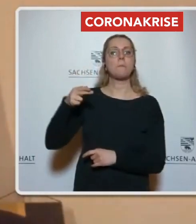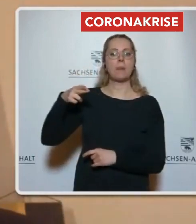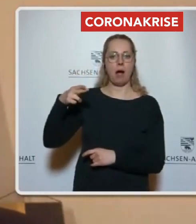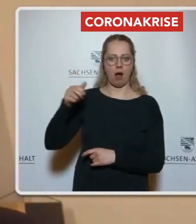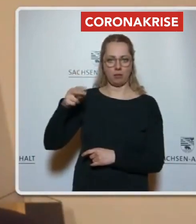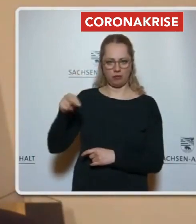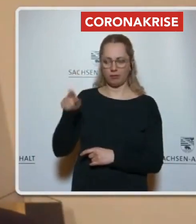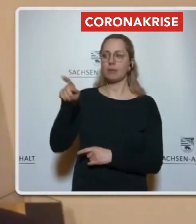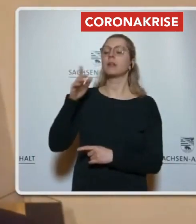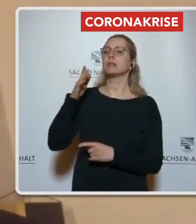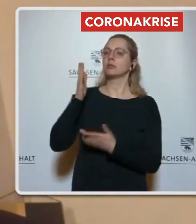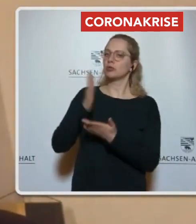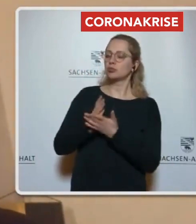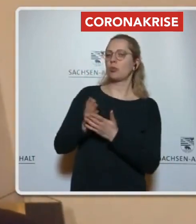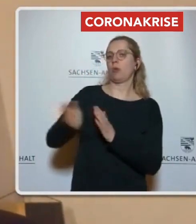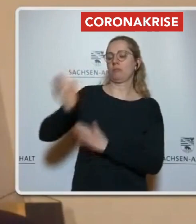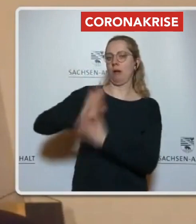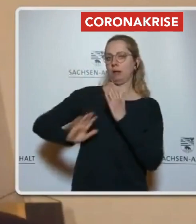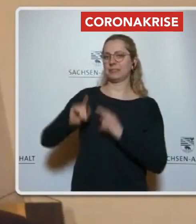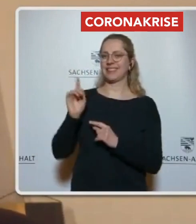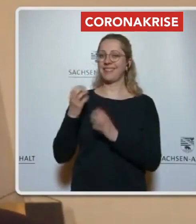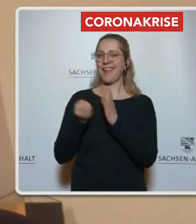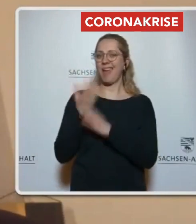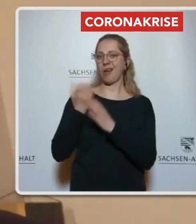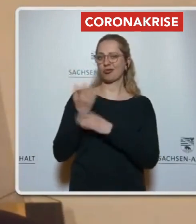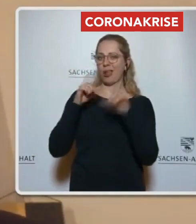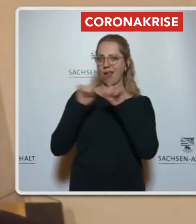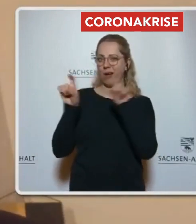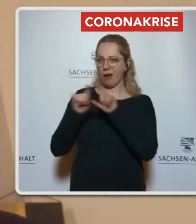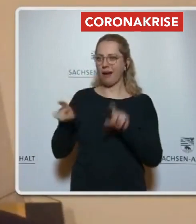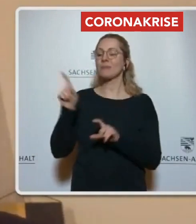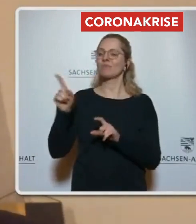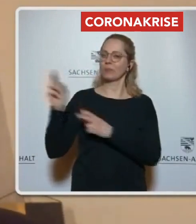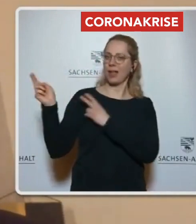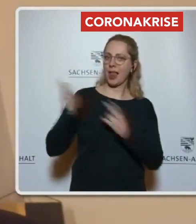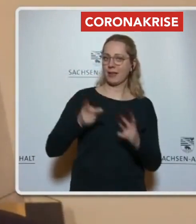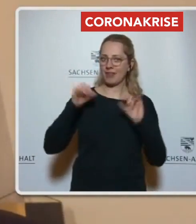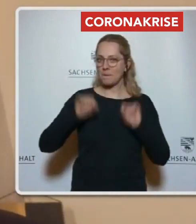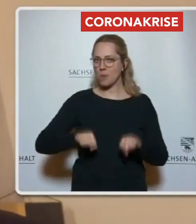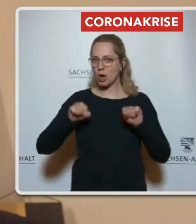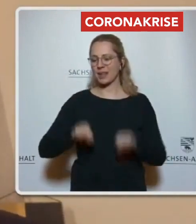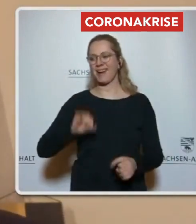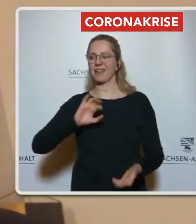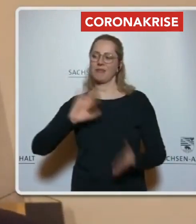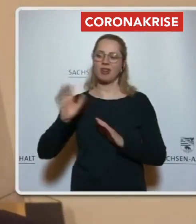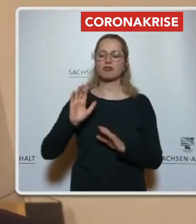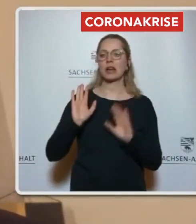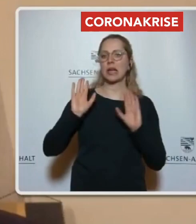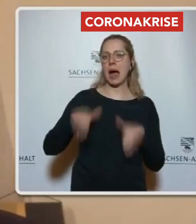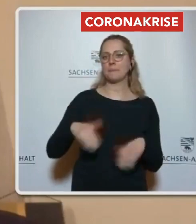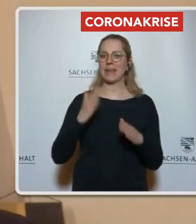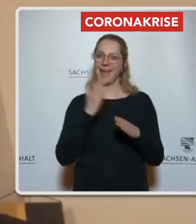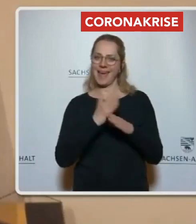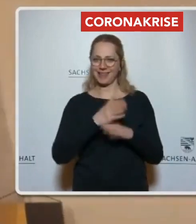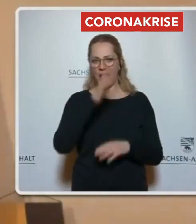der entsprechenden Hersteller anbelangt, so eher auf vielleicht Ende April, Mai bis